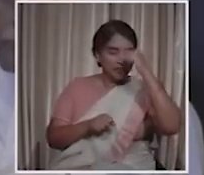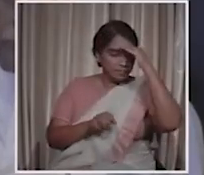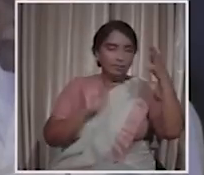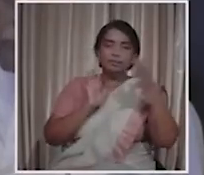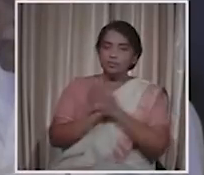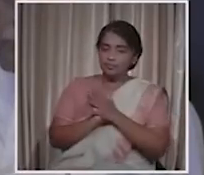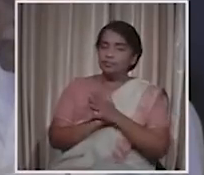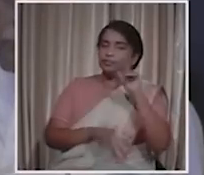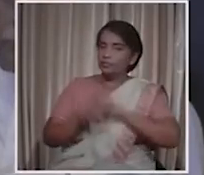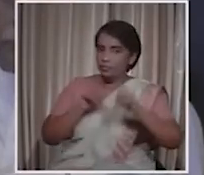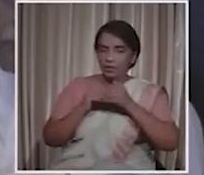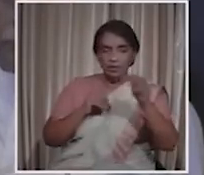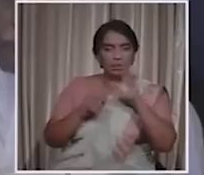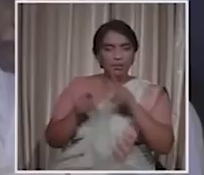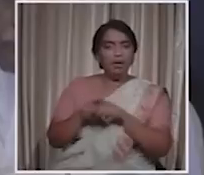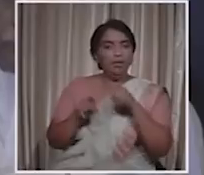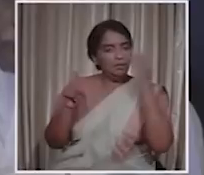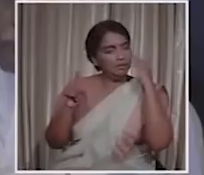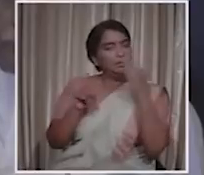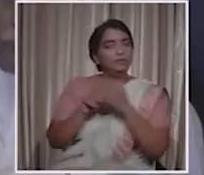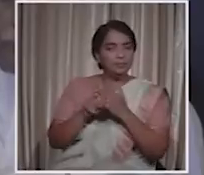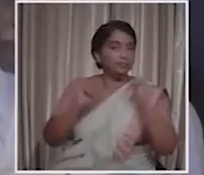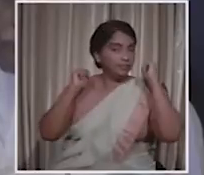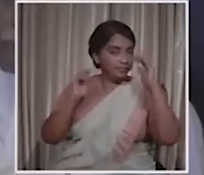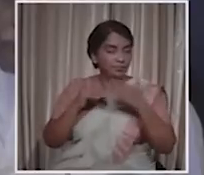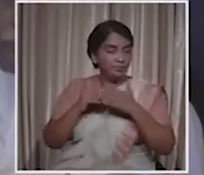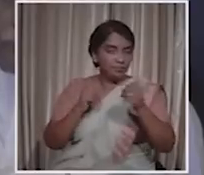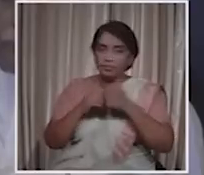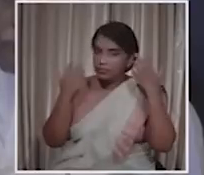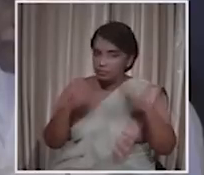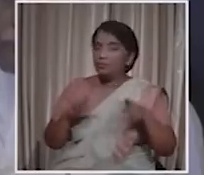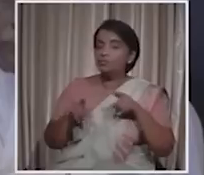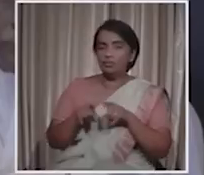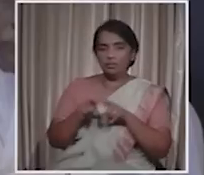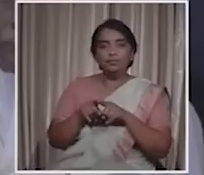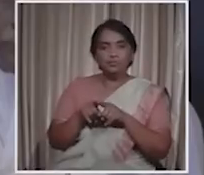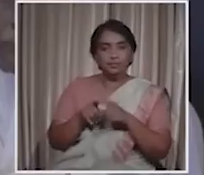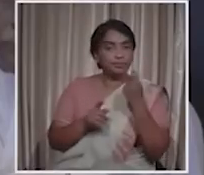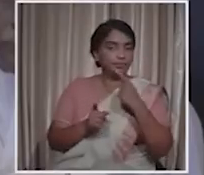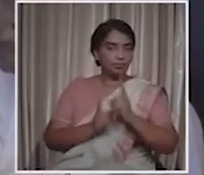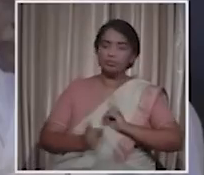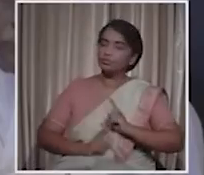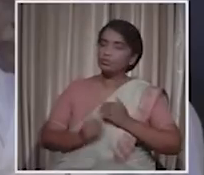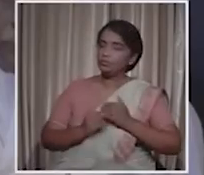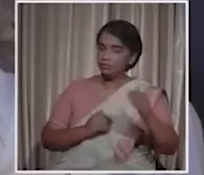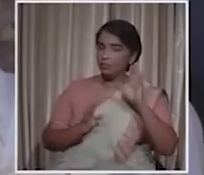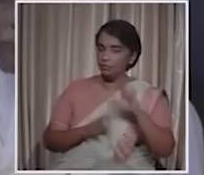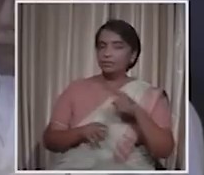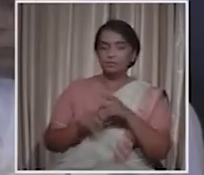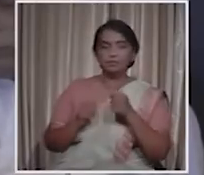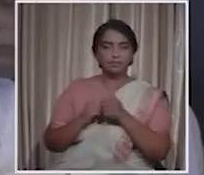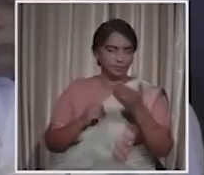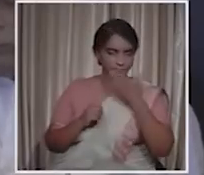සමගත් සාකච්ඡා වෙමින් යනවා. මේ කටයුතු සාර්ථකව නිම කර ගැනීමෙන් පසු ආර්ථික ස්ථාවර භාවයට පදනම් දමා